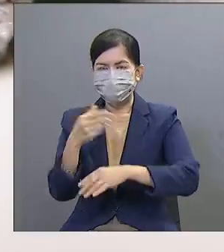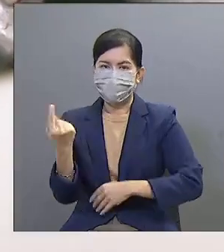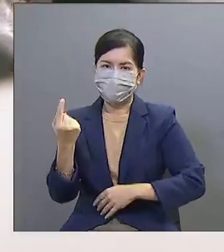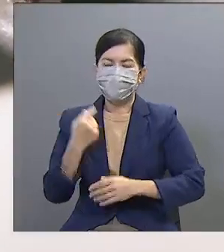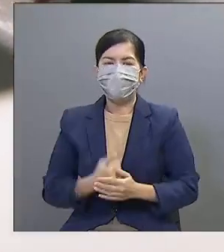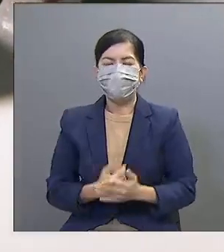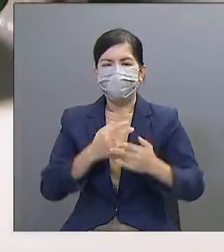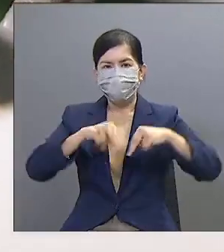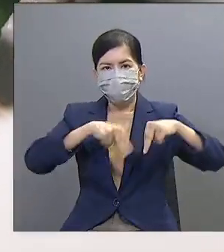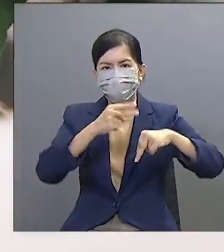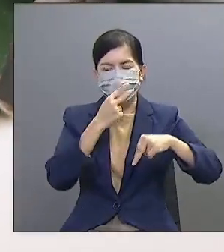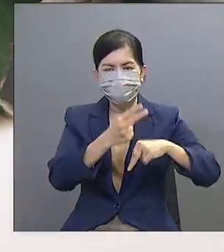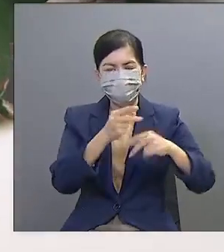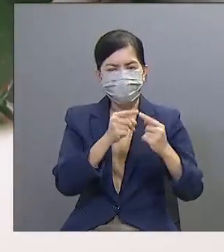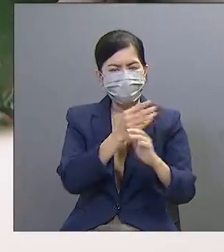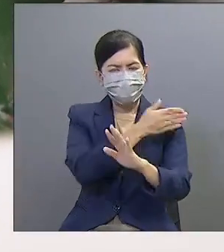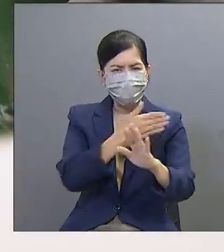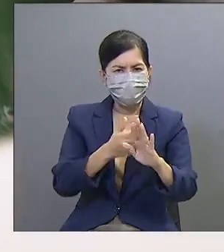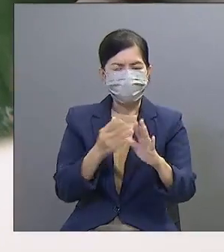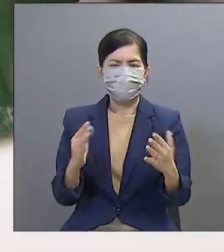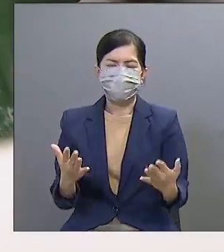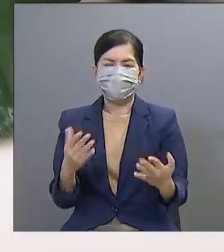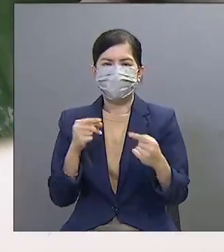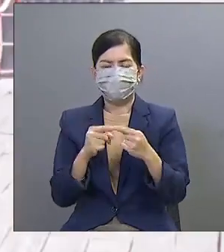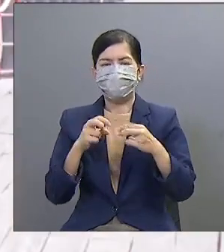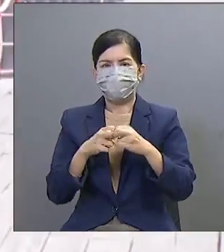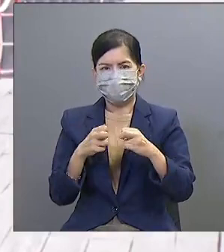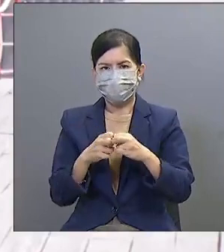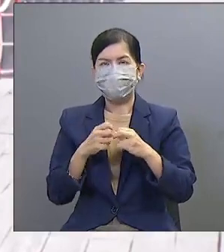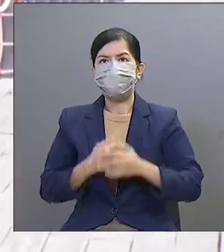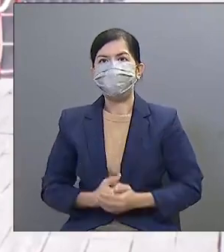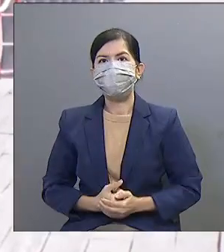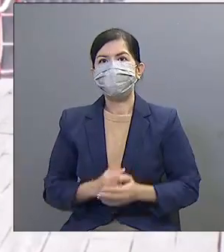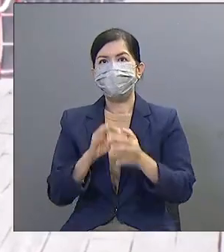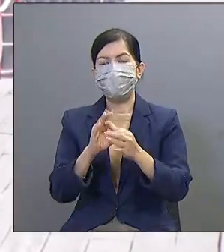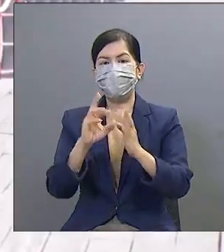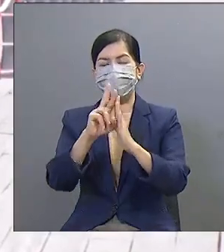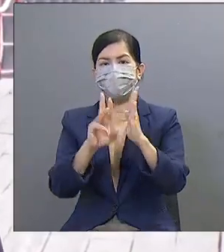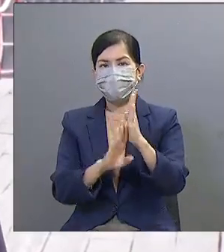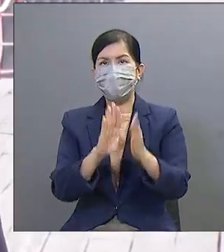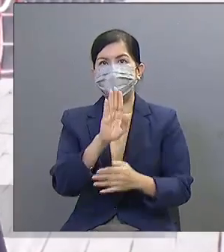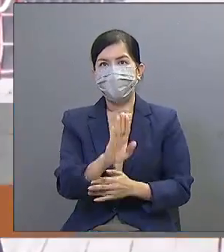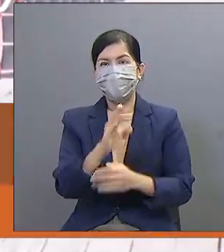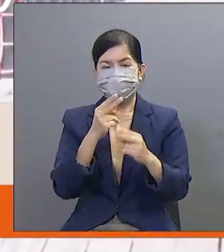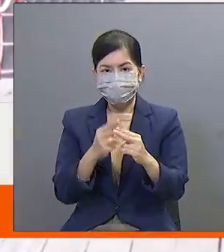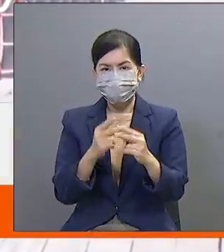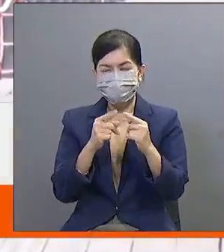ามารถตรวจสอบย้อนกลับข้อมูลจึงขาดความน่าเชื่อถือ ระบบอันนี้เนี่ยเรียกว่าระบบ